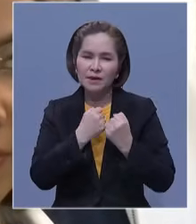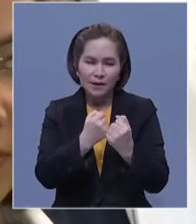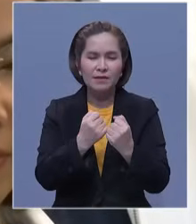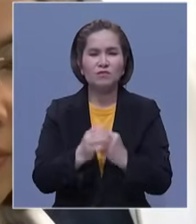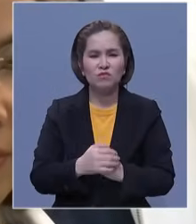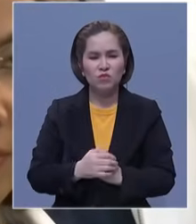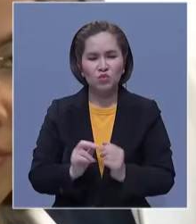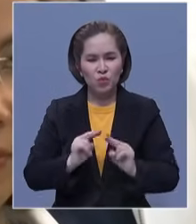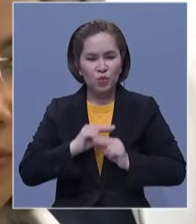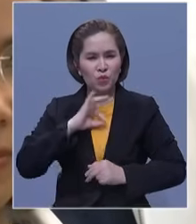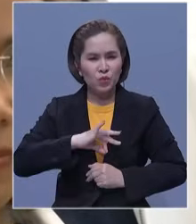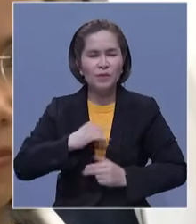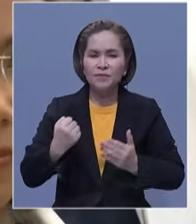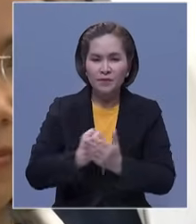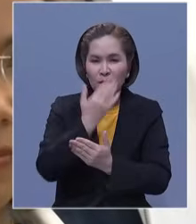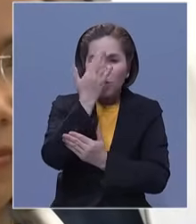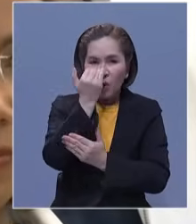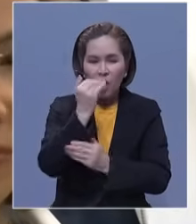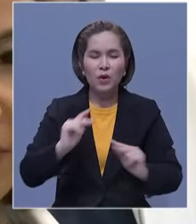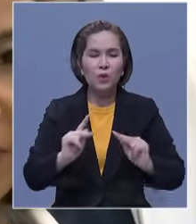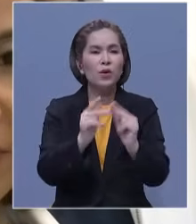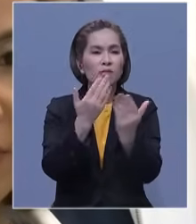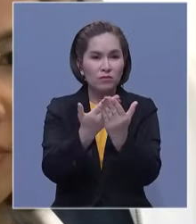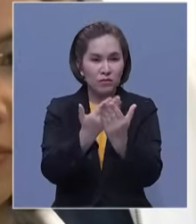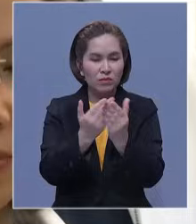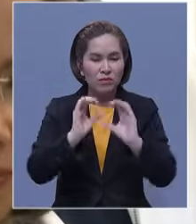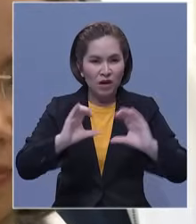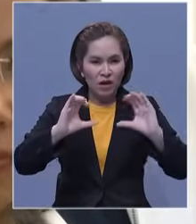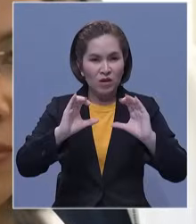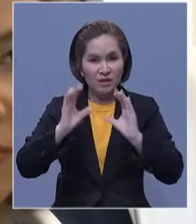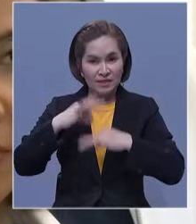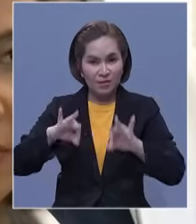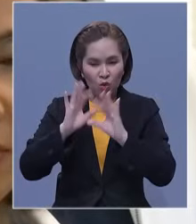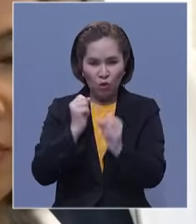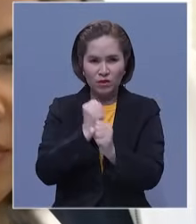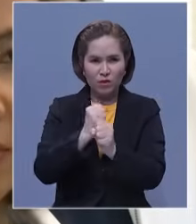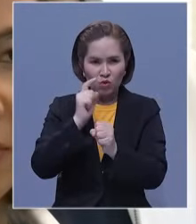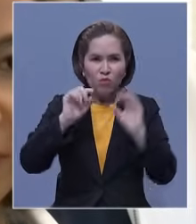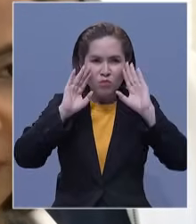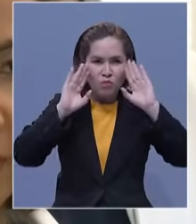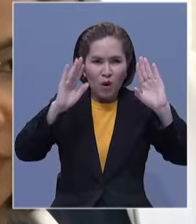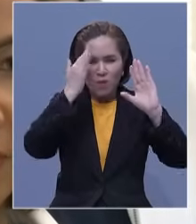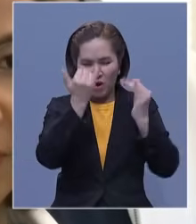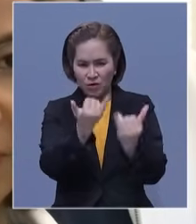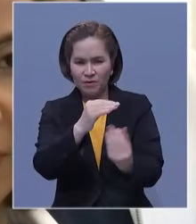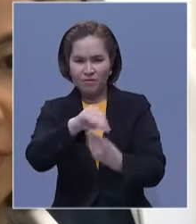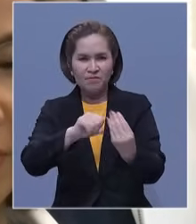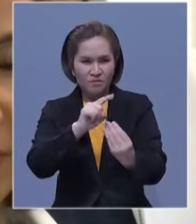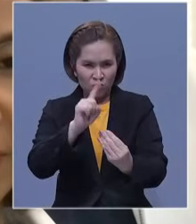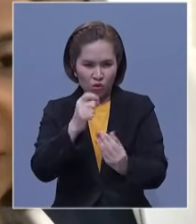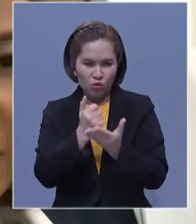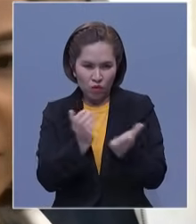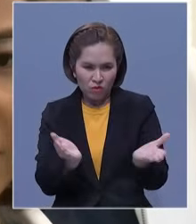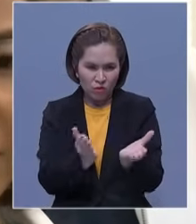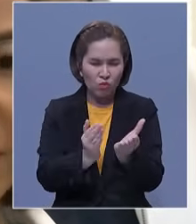วเนี่ยเสียดายเพราะว่ากระทรวงการคลังต้องใช้คนที่มีประสบการณ์การทำงานโดยเฉพาะช่วงเศรษฐกิจที่ต้องการการกระตุ้น